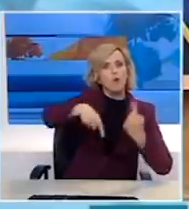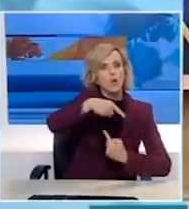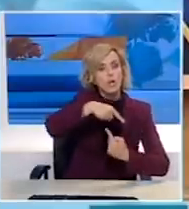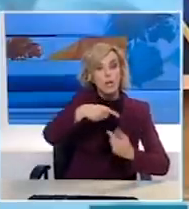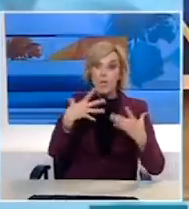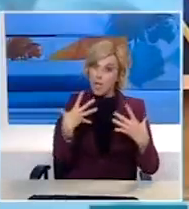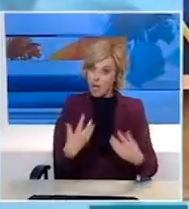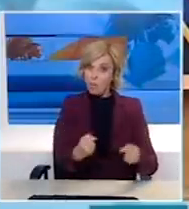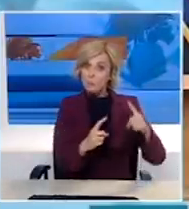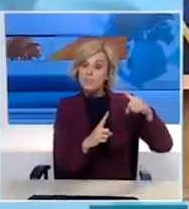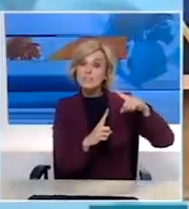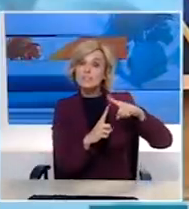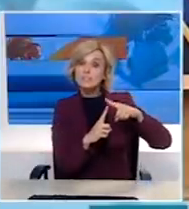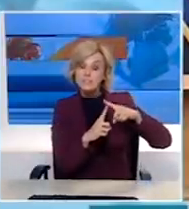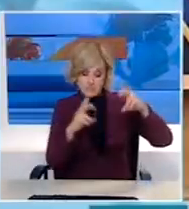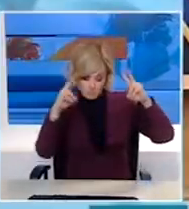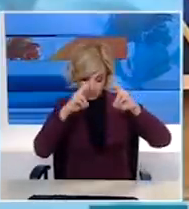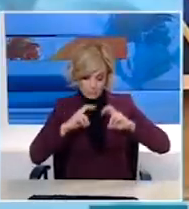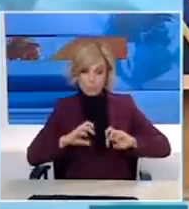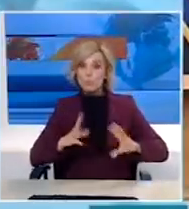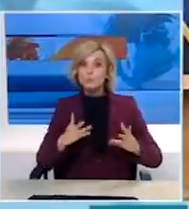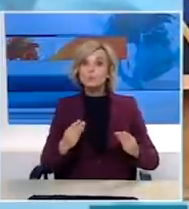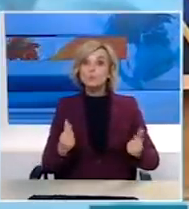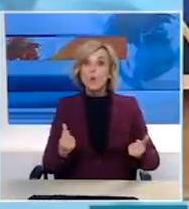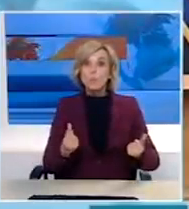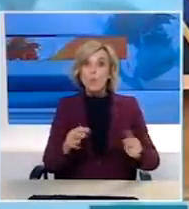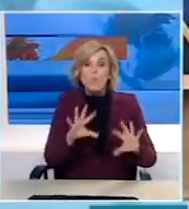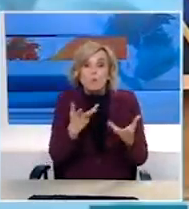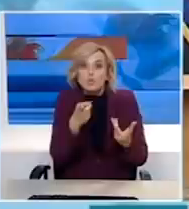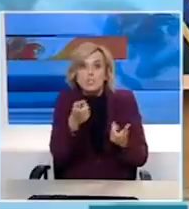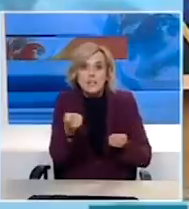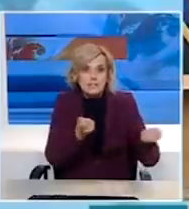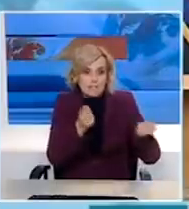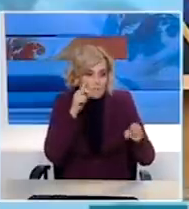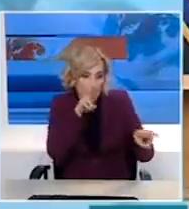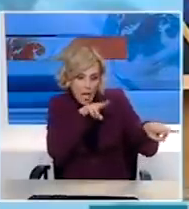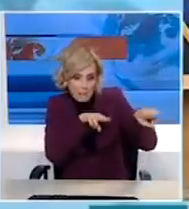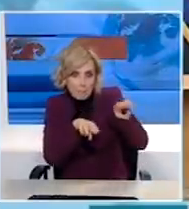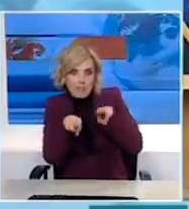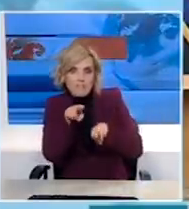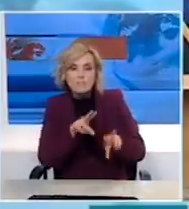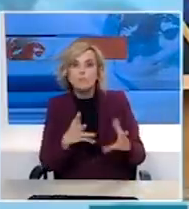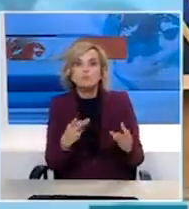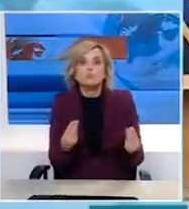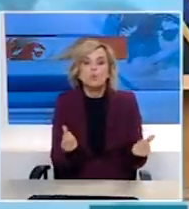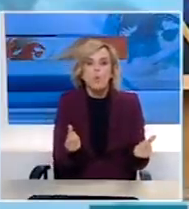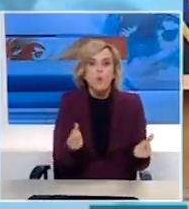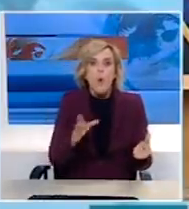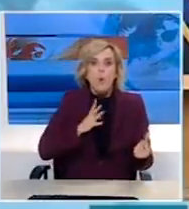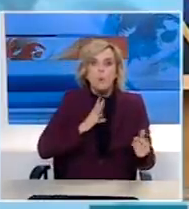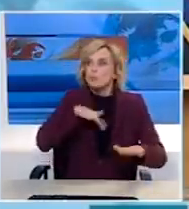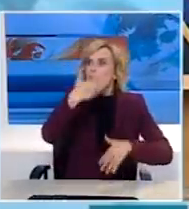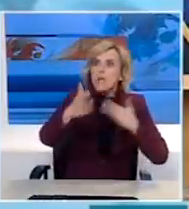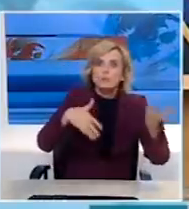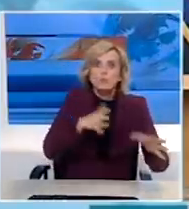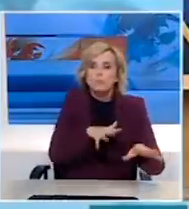ακριβής η επιδημιολογική επιτήρηση, με δεδομένο ότι από τα στοιχεία που δημοσιοποιεί ο ΕΟΔΗ λείπουν συγκεκριμένα ποιοτικά